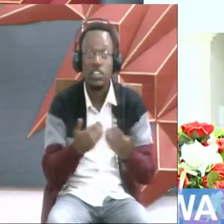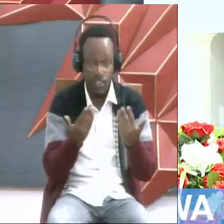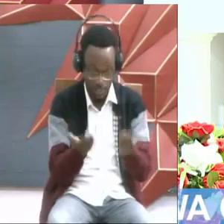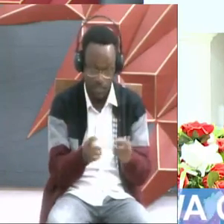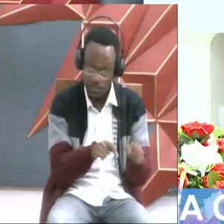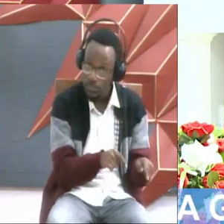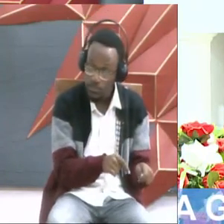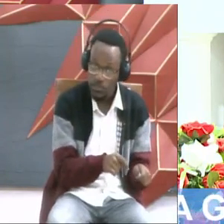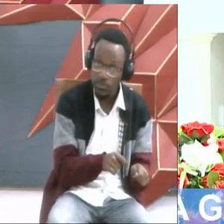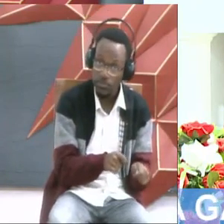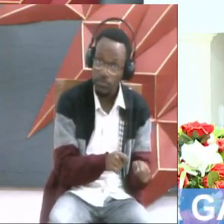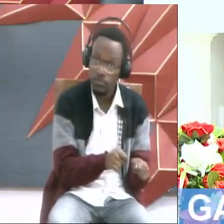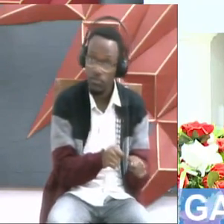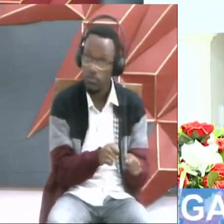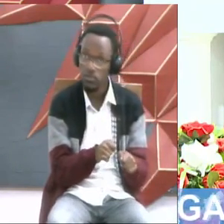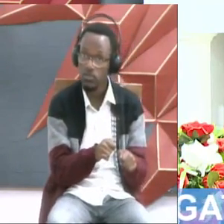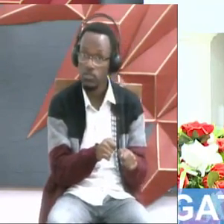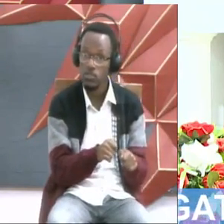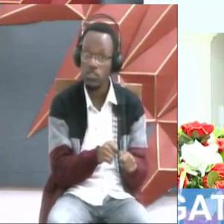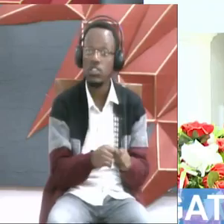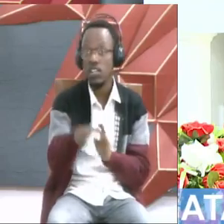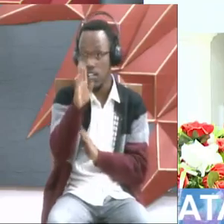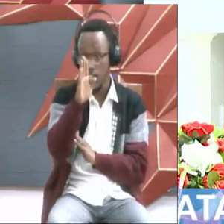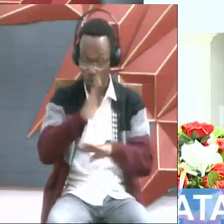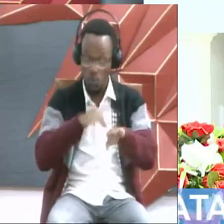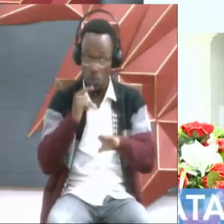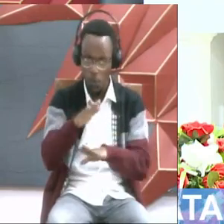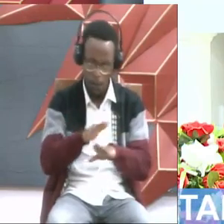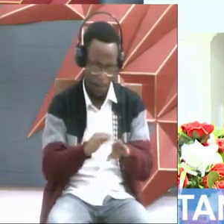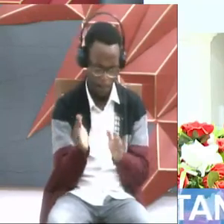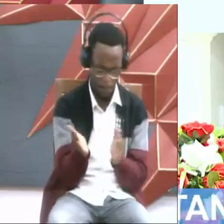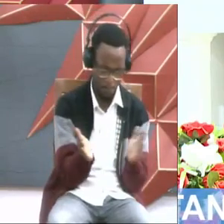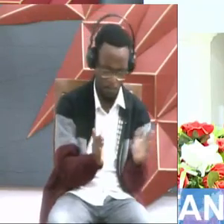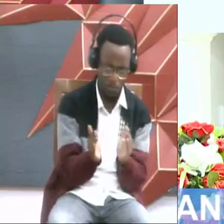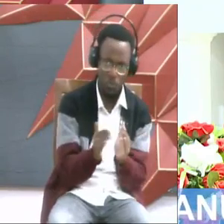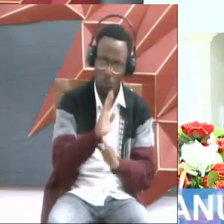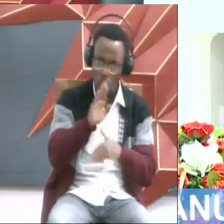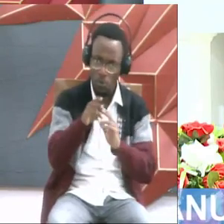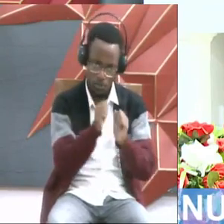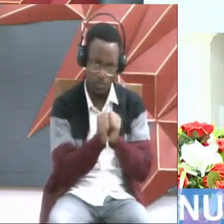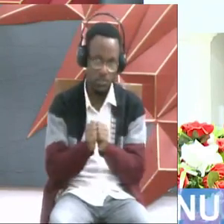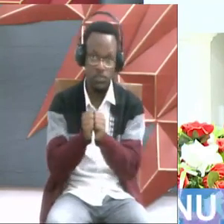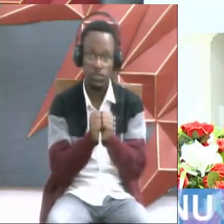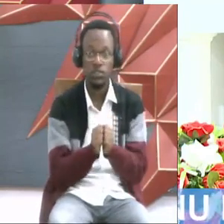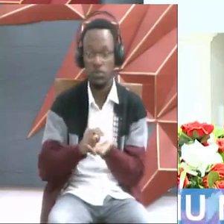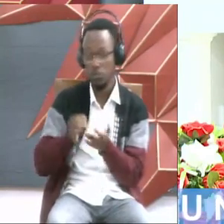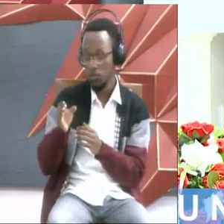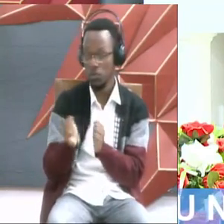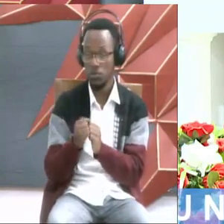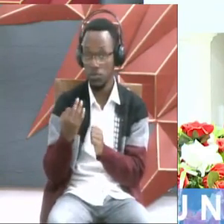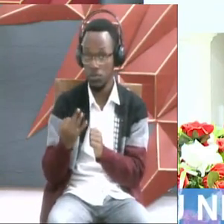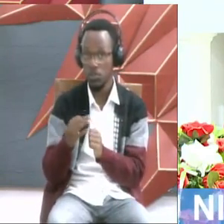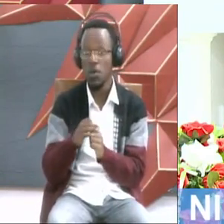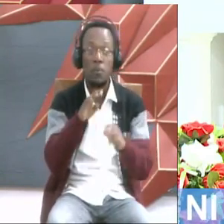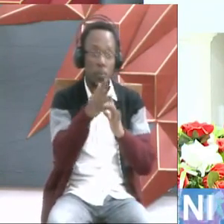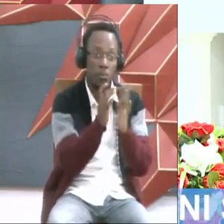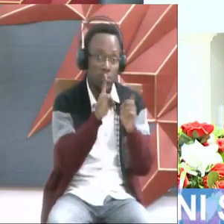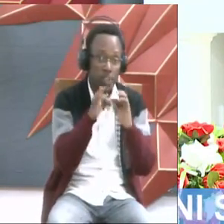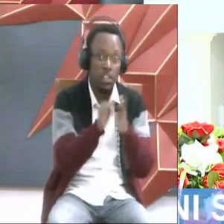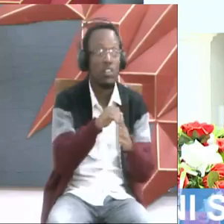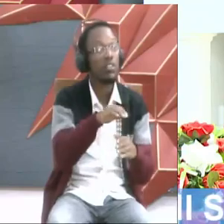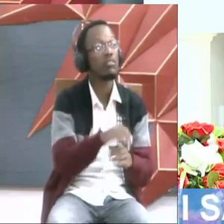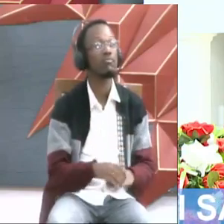ndabibabwira. Yabakoranije hamwe. Turi muri Matayo 13. Dore ku murongo wa 11 bibiri ivuga ngo